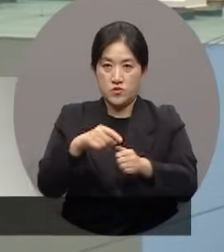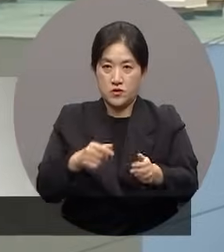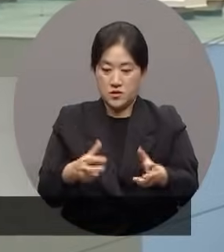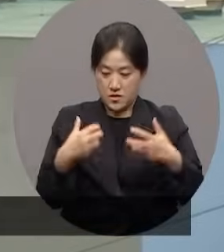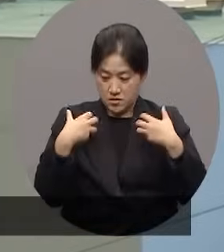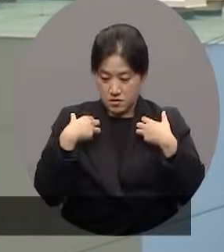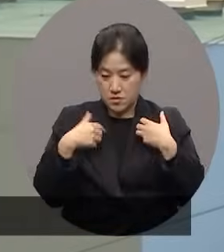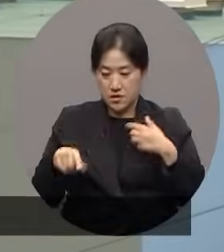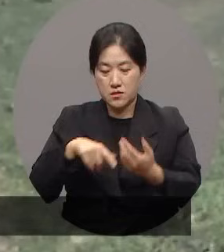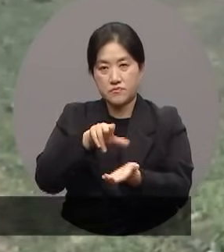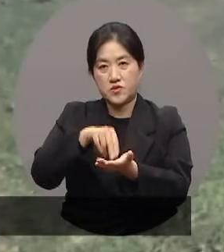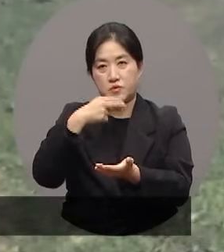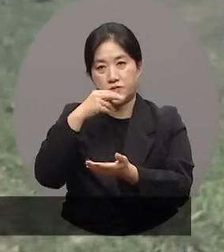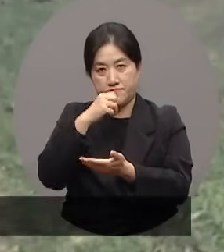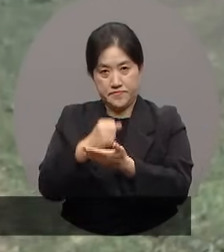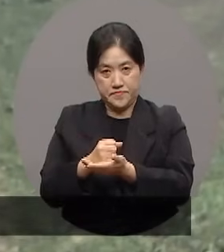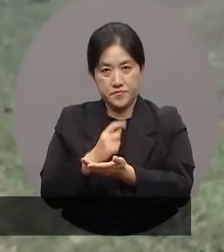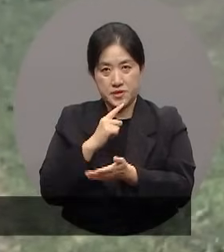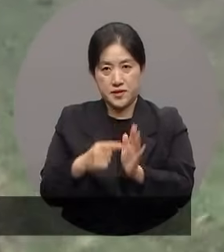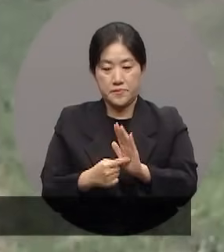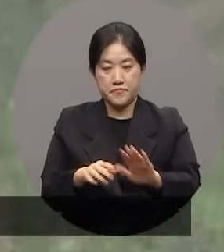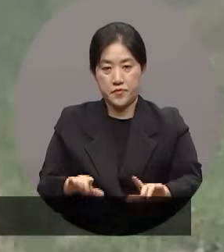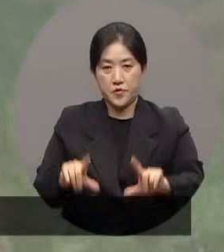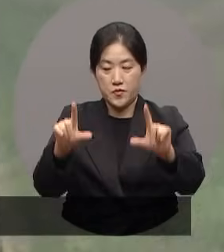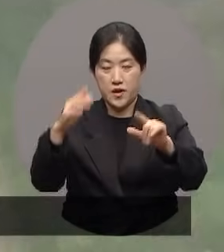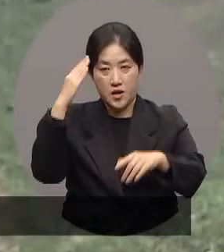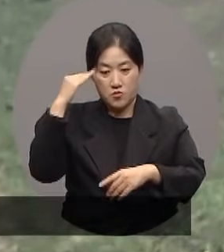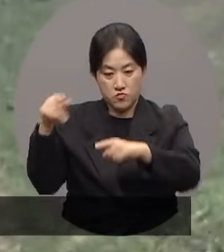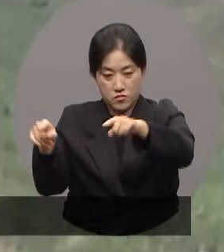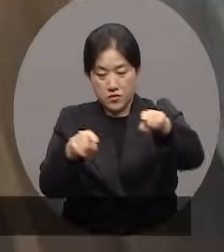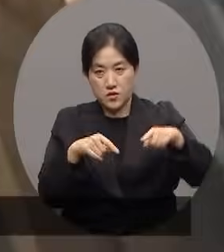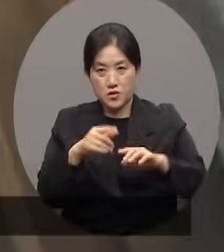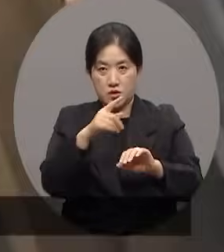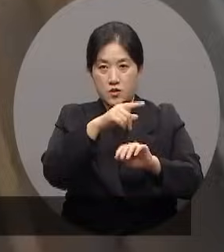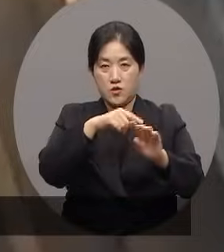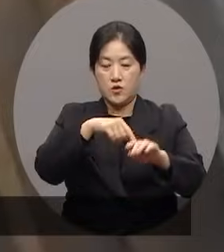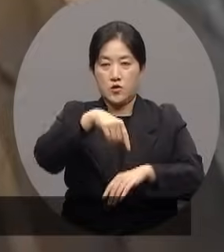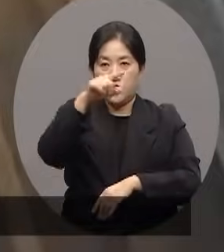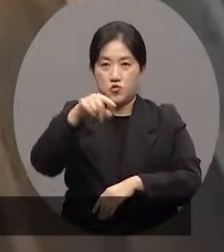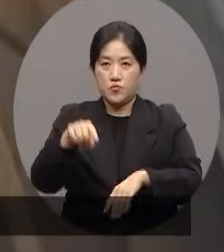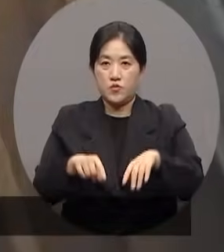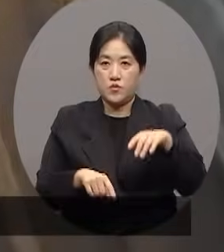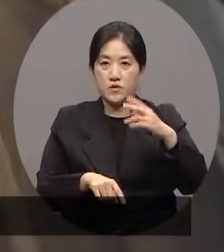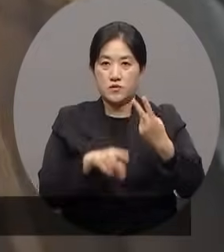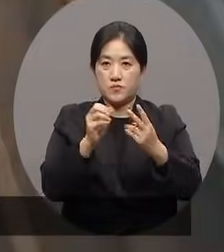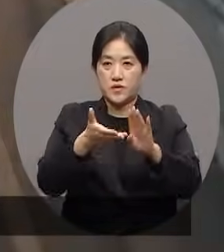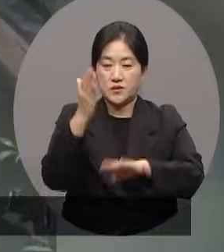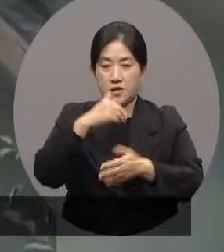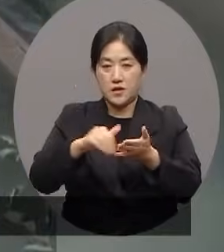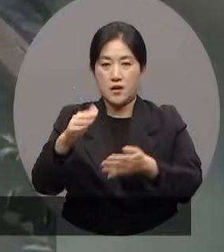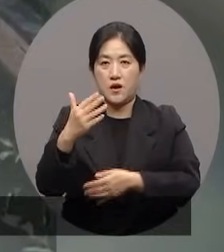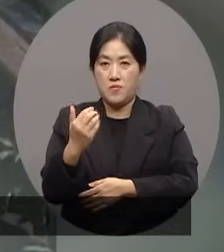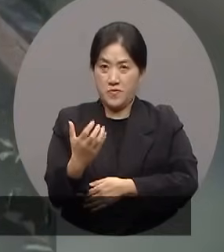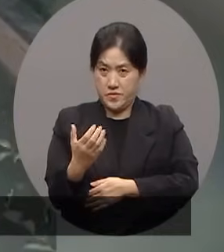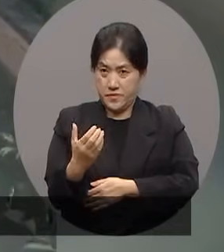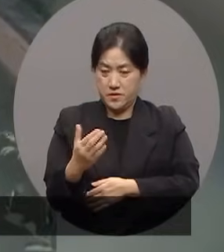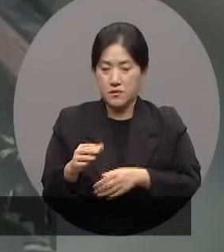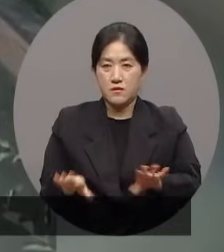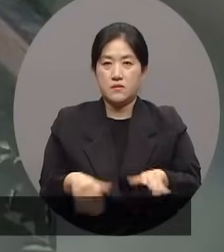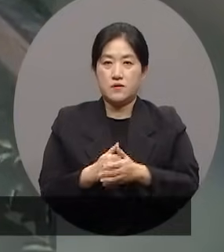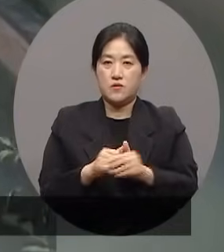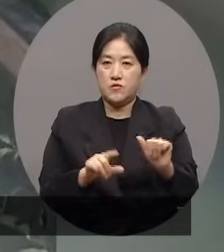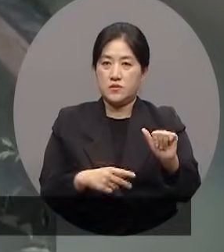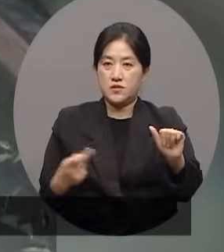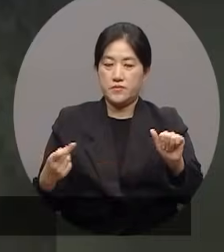없다고 밝혔습니다. 올해 한반도에서는 규모 2.0 이상 지진이 99번 발생했으며 지난 5월 15일